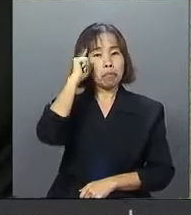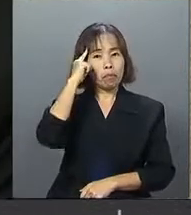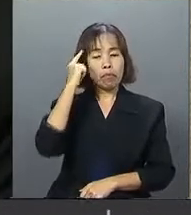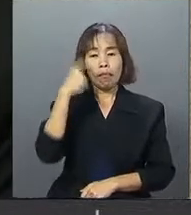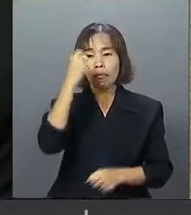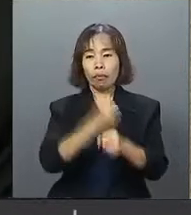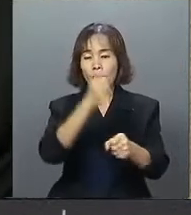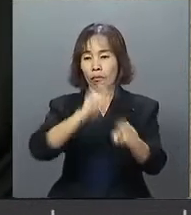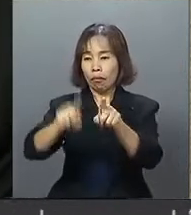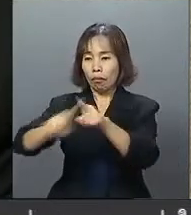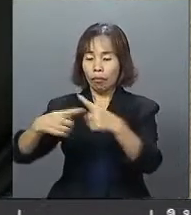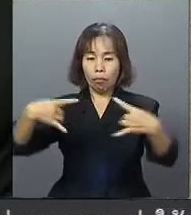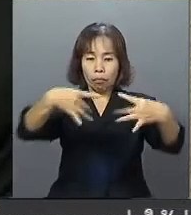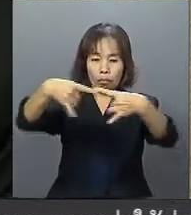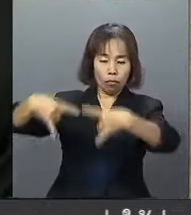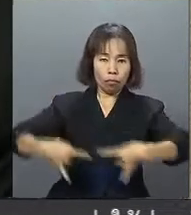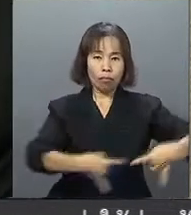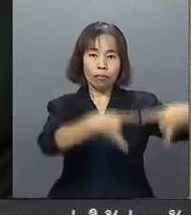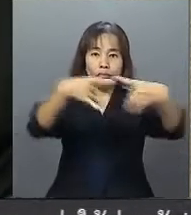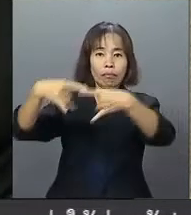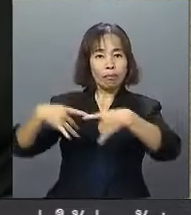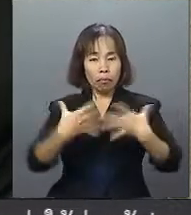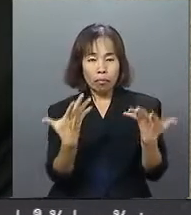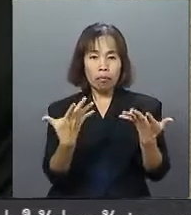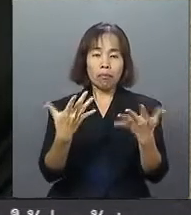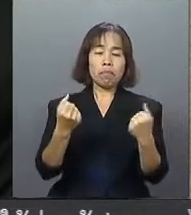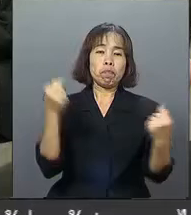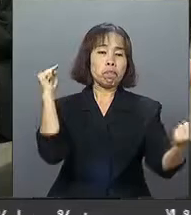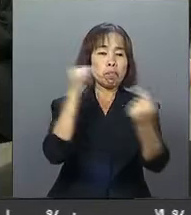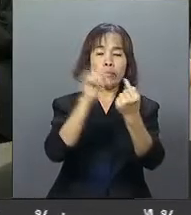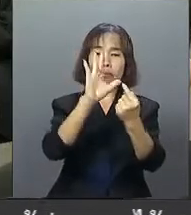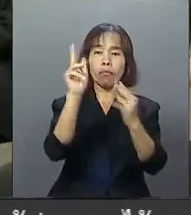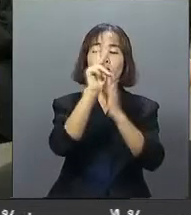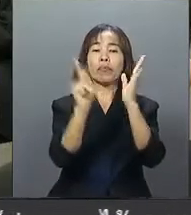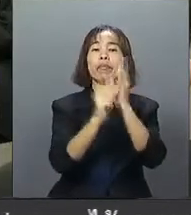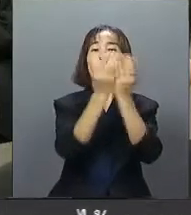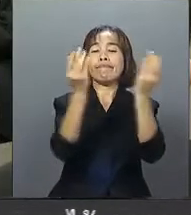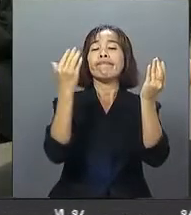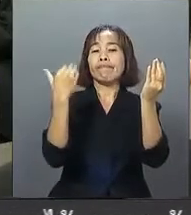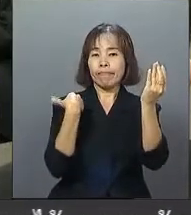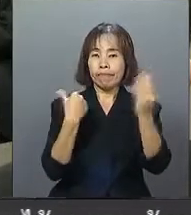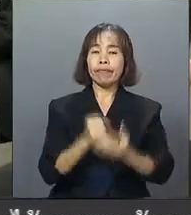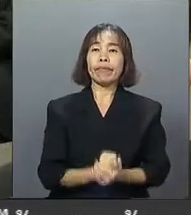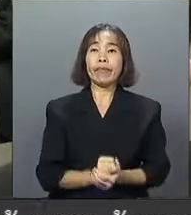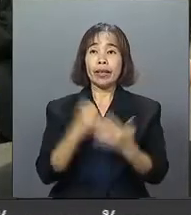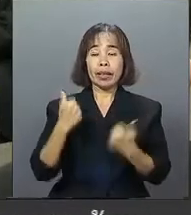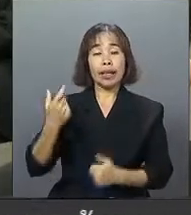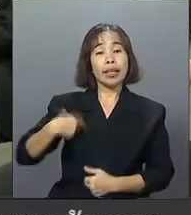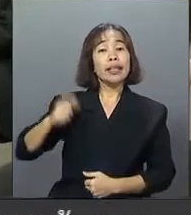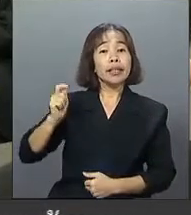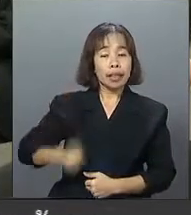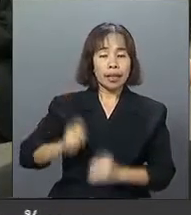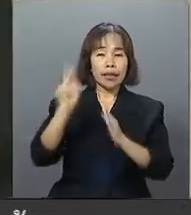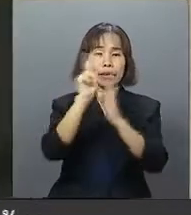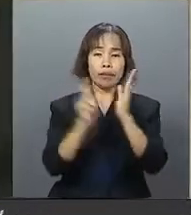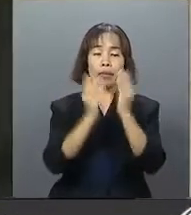แปรนั้นลวนเลหรือบิดเบี้ยวผิดไปจากเจตนารมณ์ ตุลาการศาลรัฐธรรมนูญที่เข้าร่วมทั้งศ